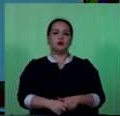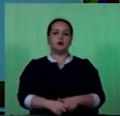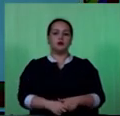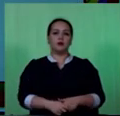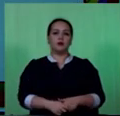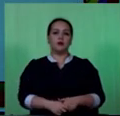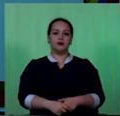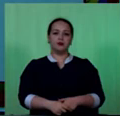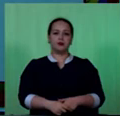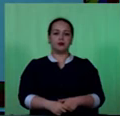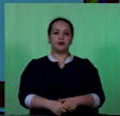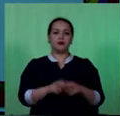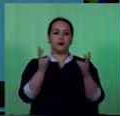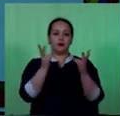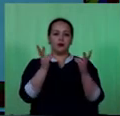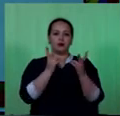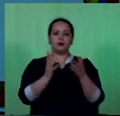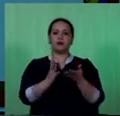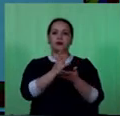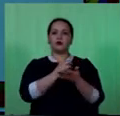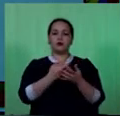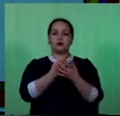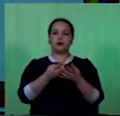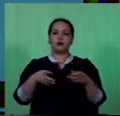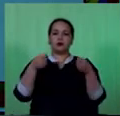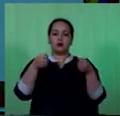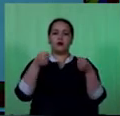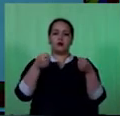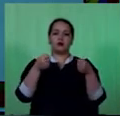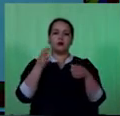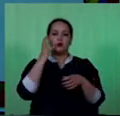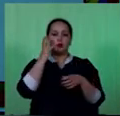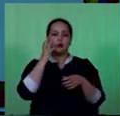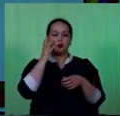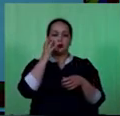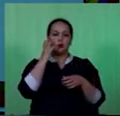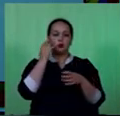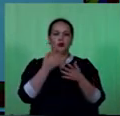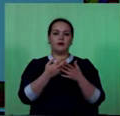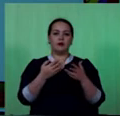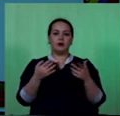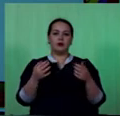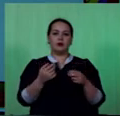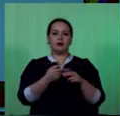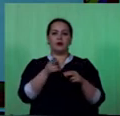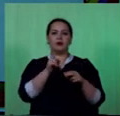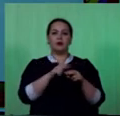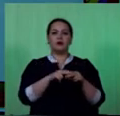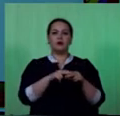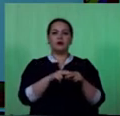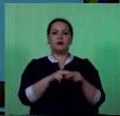теперь нужно собрать в корзинку фрукты собираем ребята так это у нас